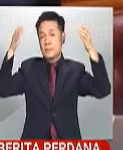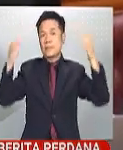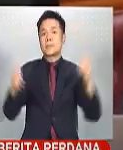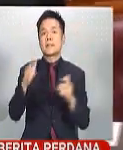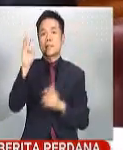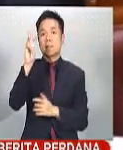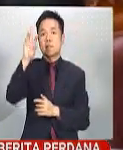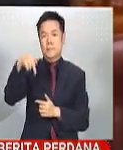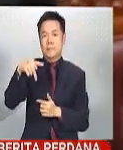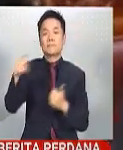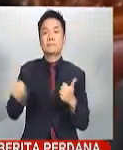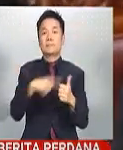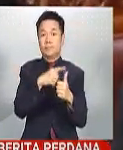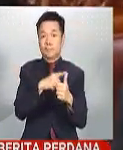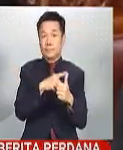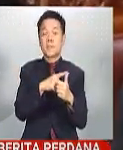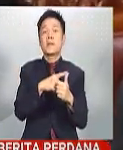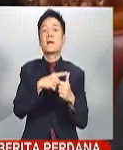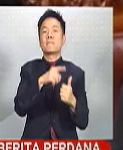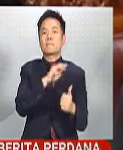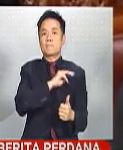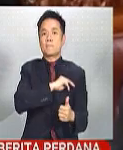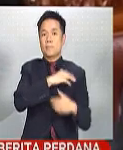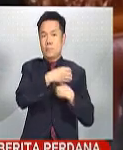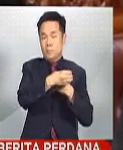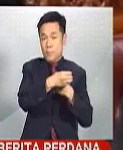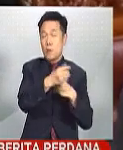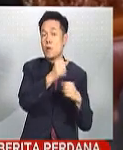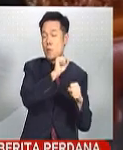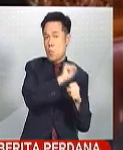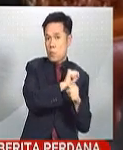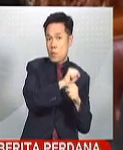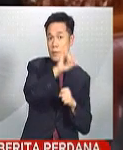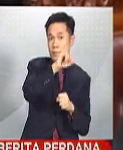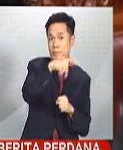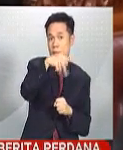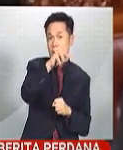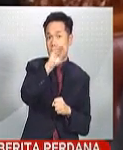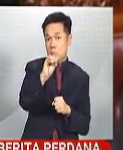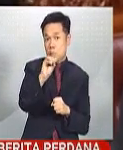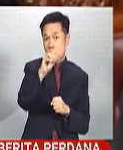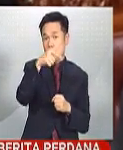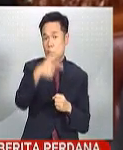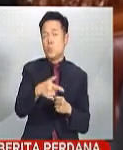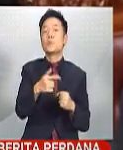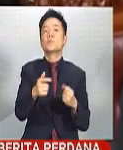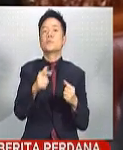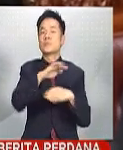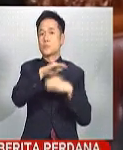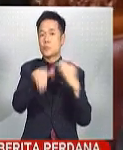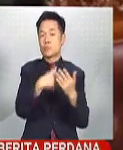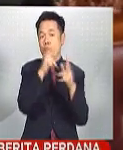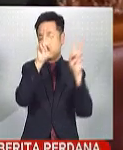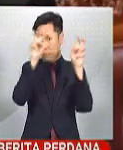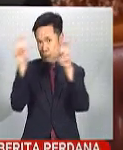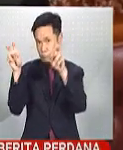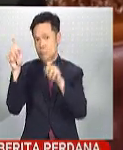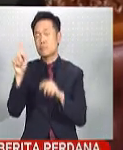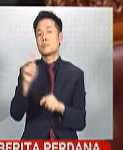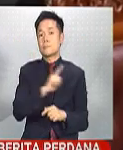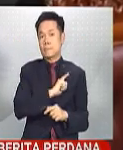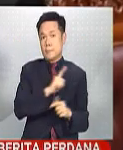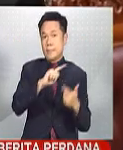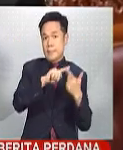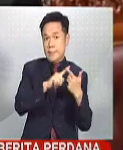Muhammad Al-Bakri yang memegang portfolio menteri di Jabatan Perdana Menteri, Hal Ehwal Agama dan bekas Ketua Pegawai Eksekutif CIMB